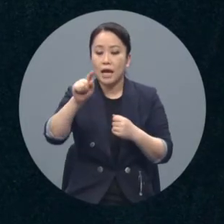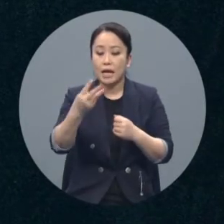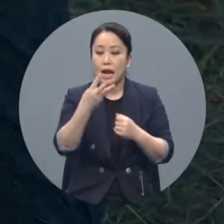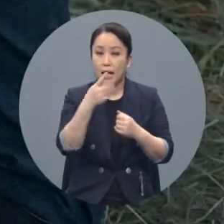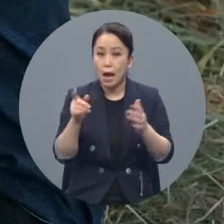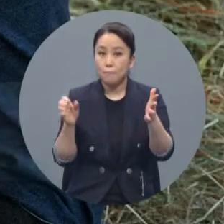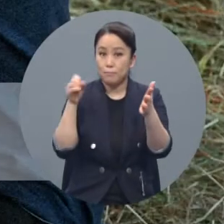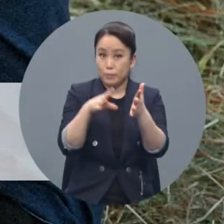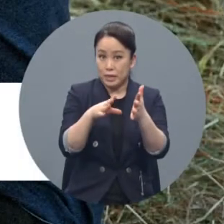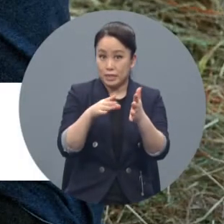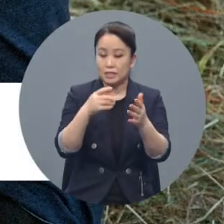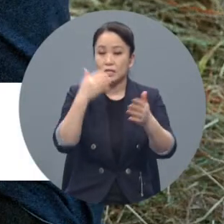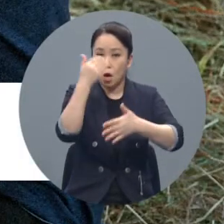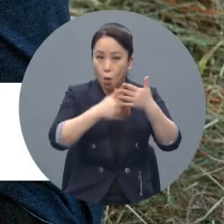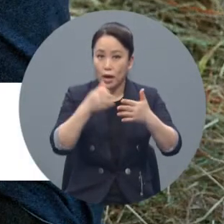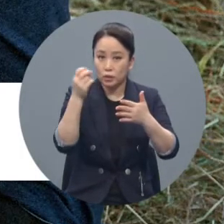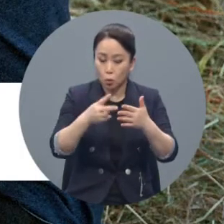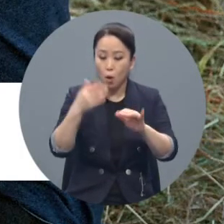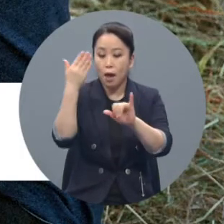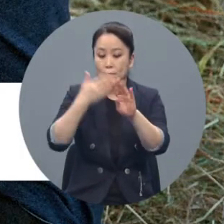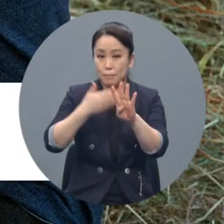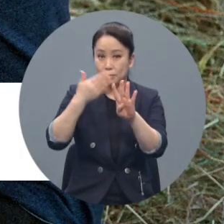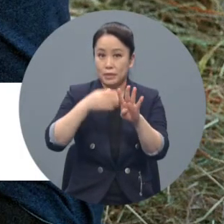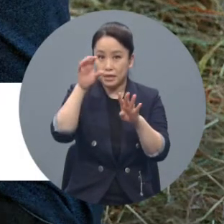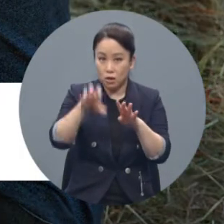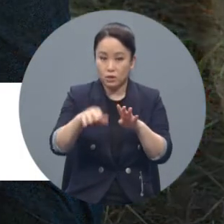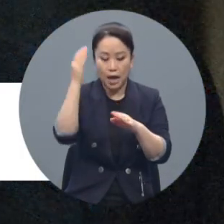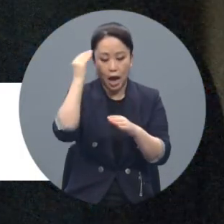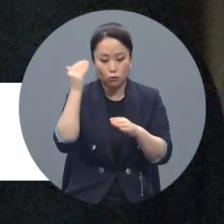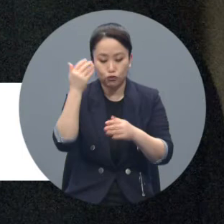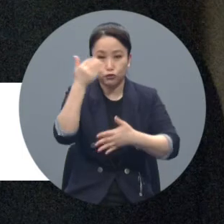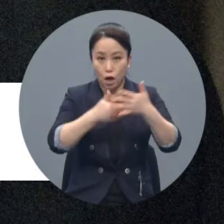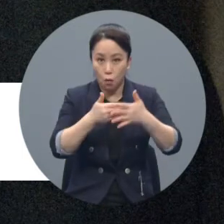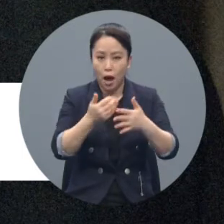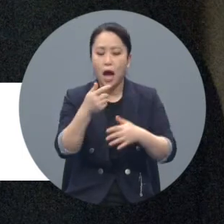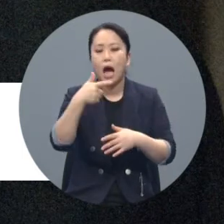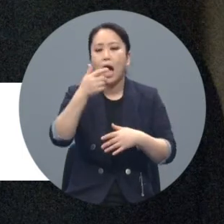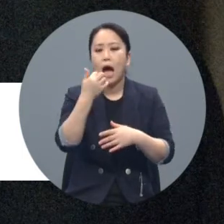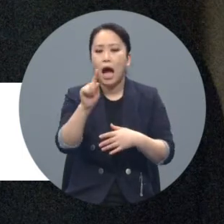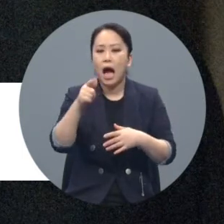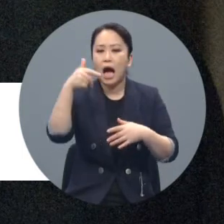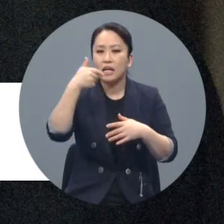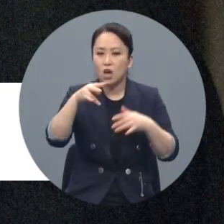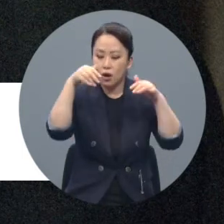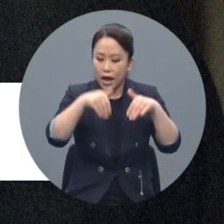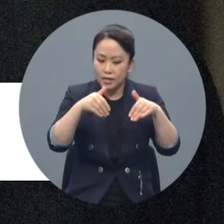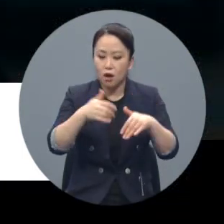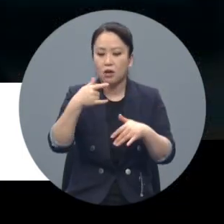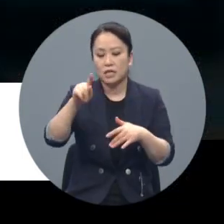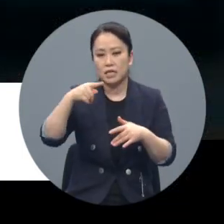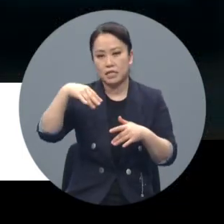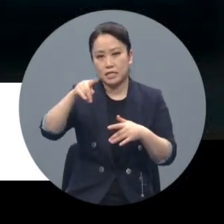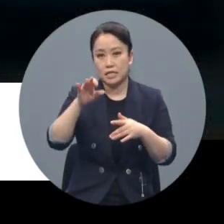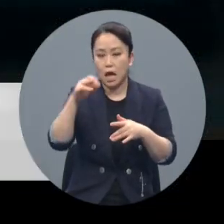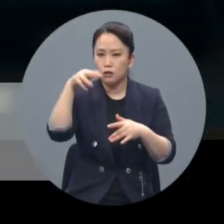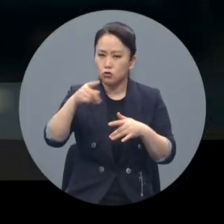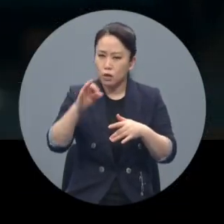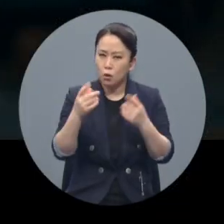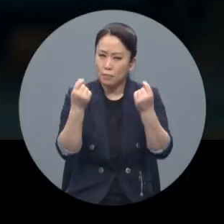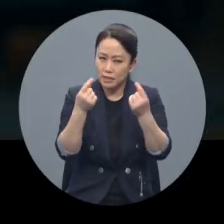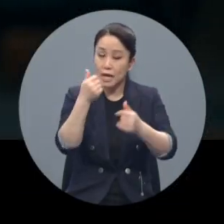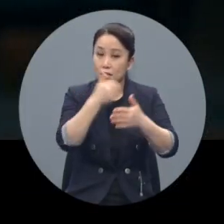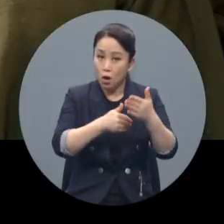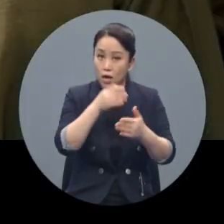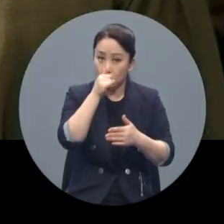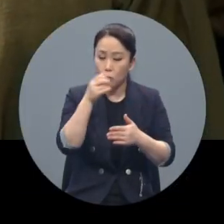이외에도 올해 비프에서는 한국 영화 한여, 기생충과 유사한 분위기의 스릴러 멈출 수 없는과 17세기